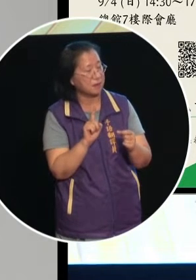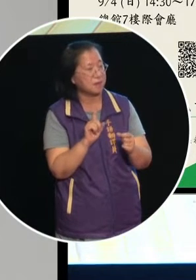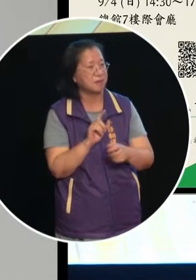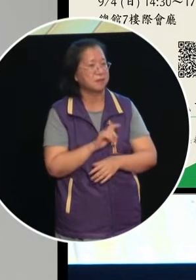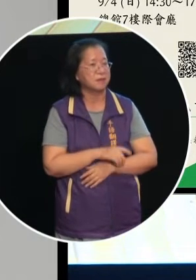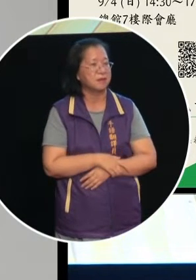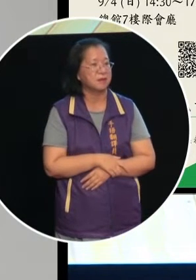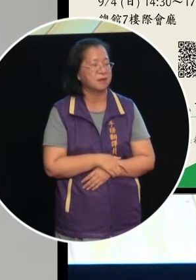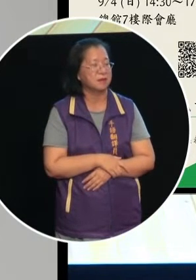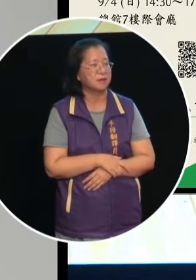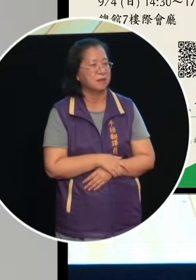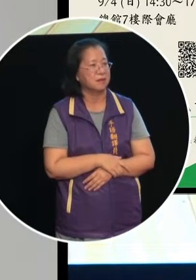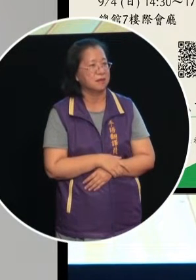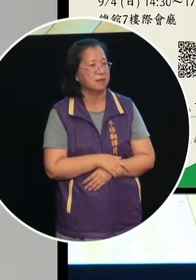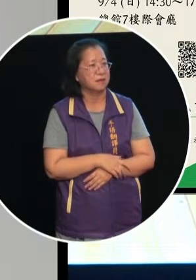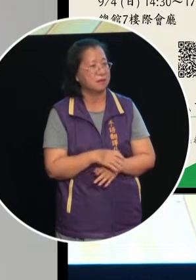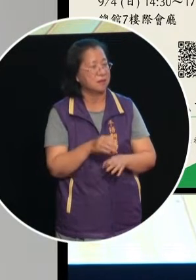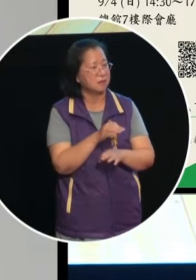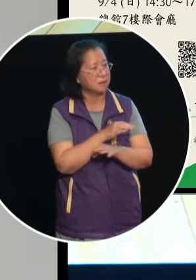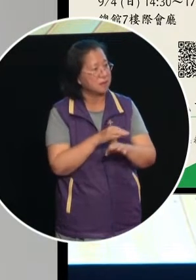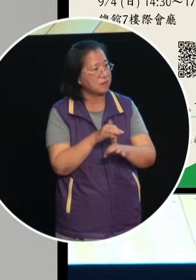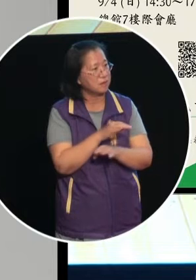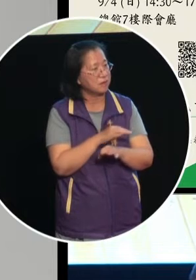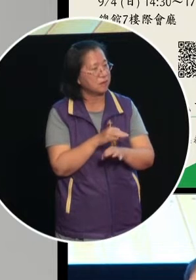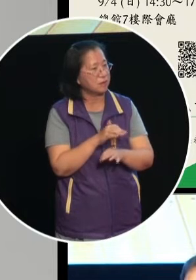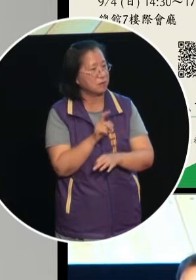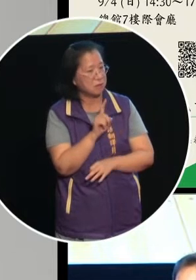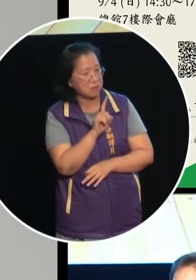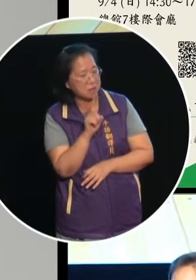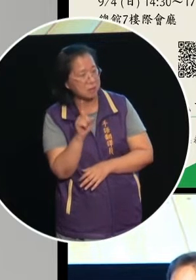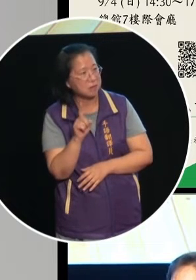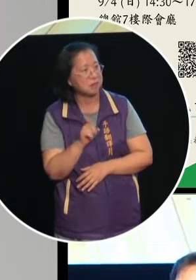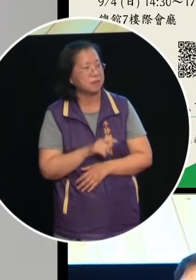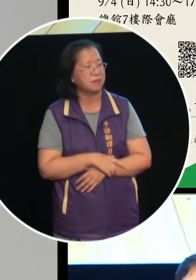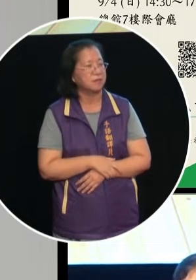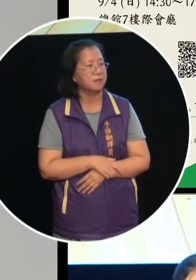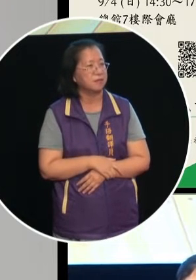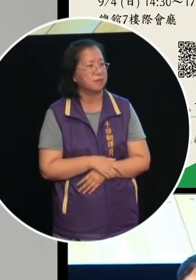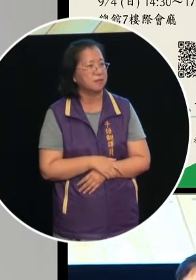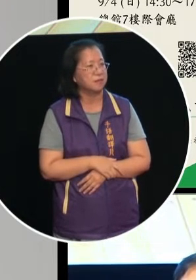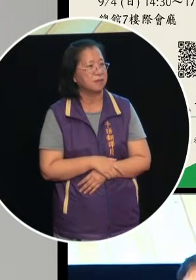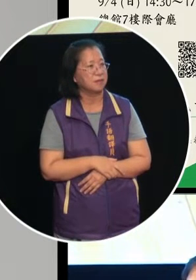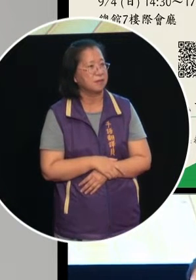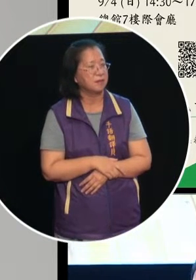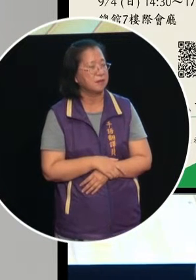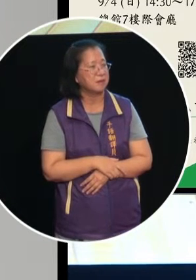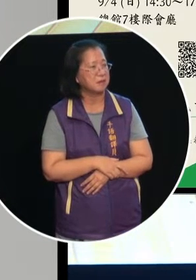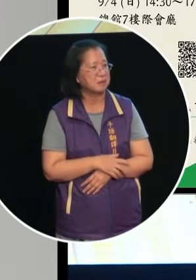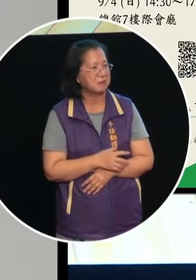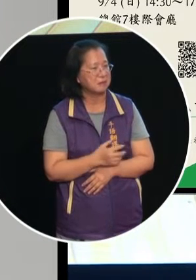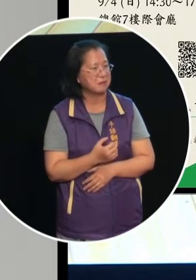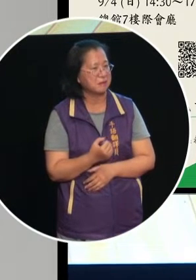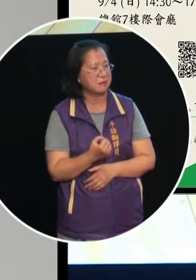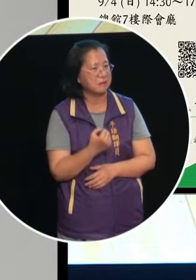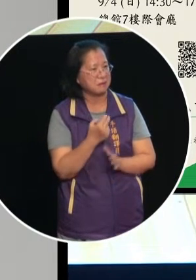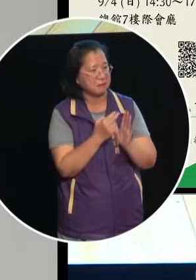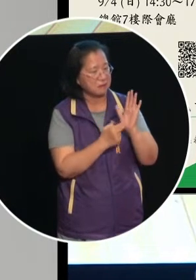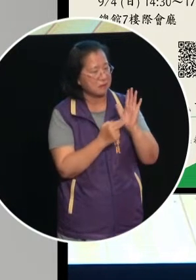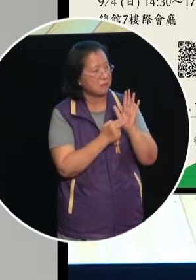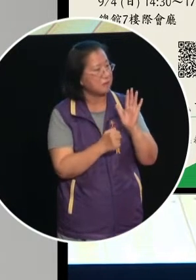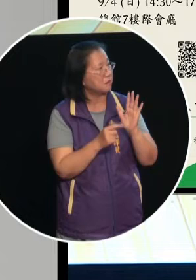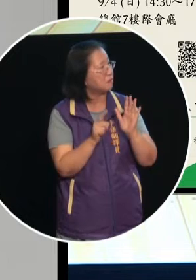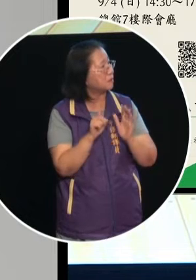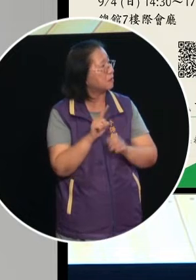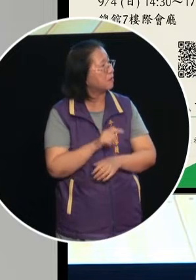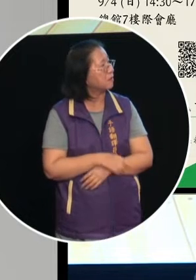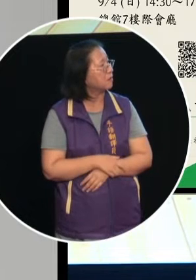些金融政策，讲出来非常强硬的政策。那假